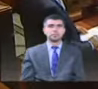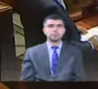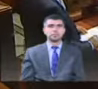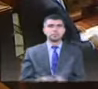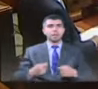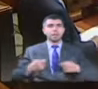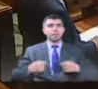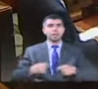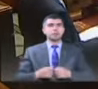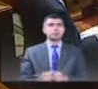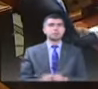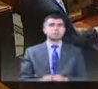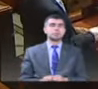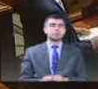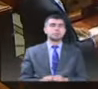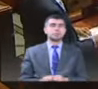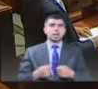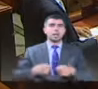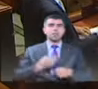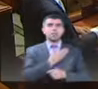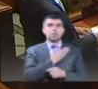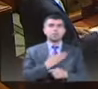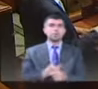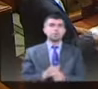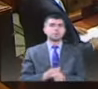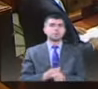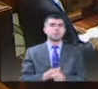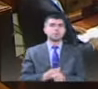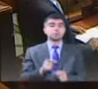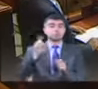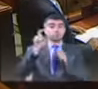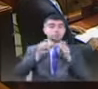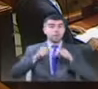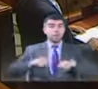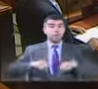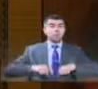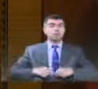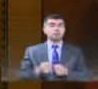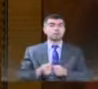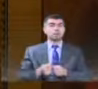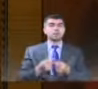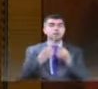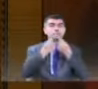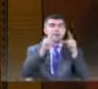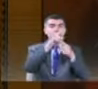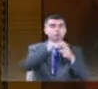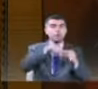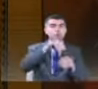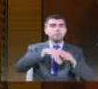السيد الرئيس، السيد رئيس الحكومة، السيدات والسادة الوزراء، السيدات والسادة النواب المحترمين،